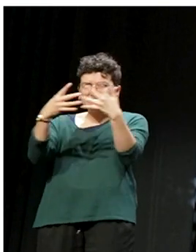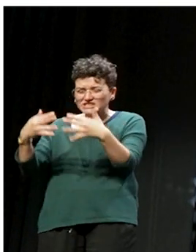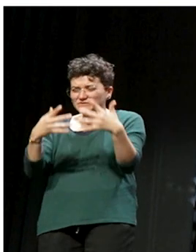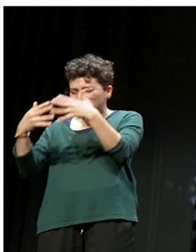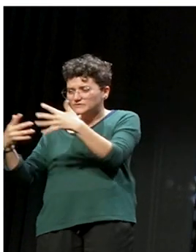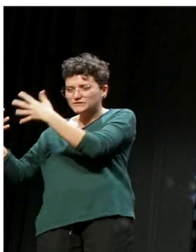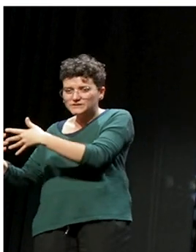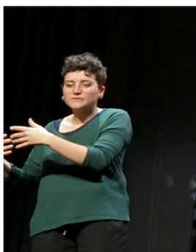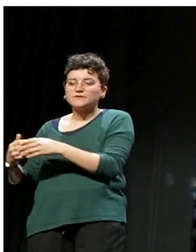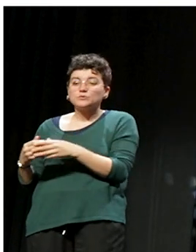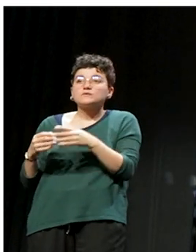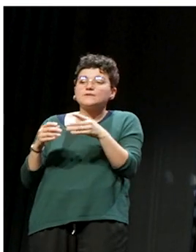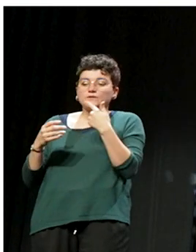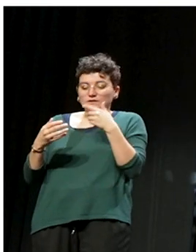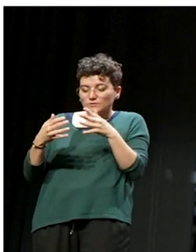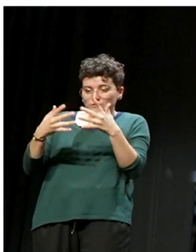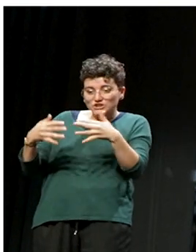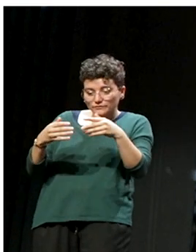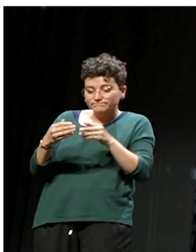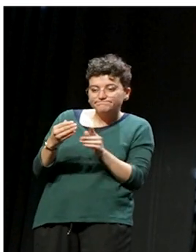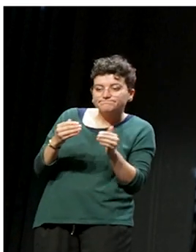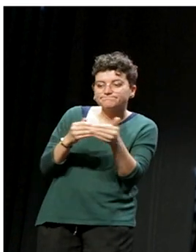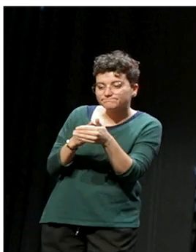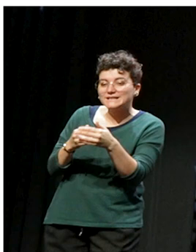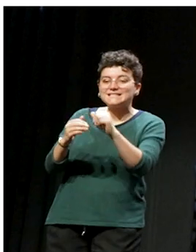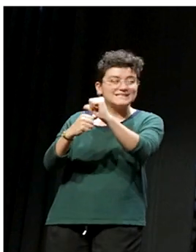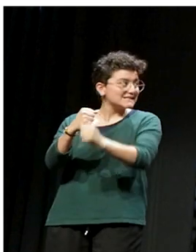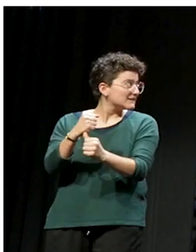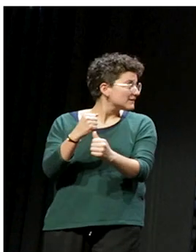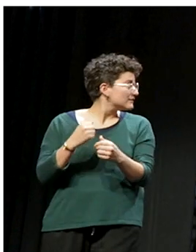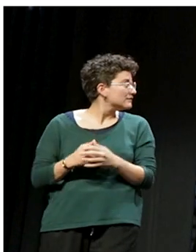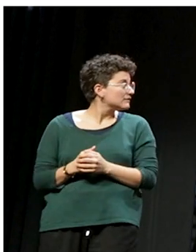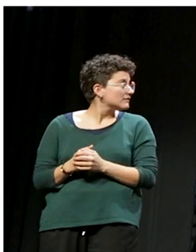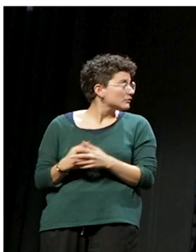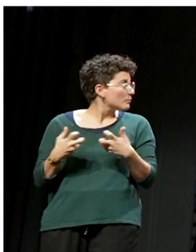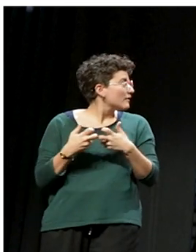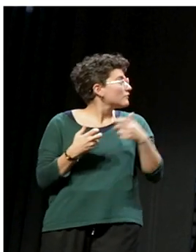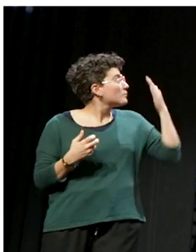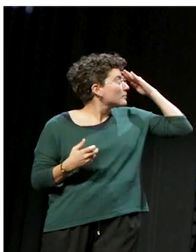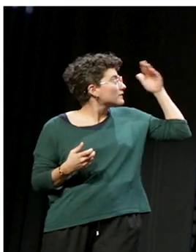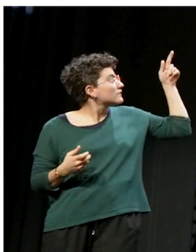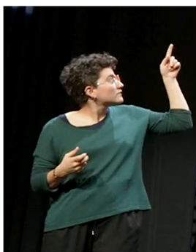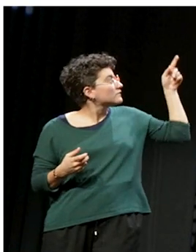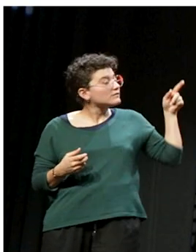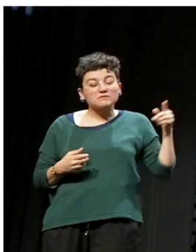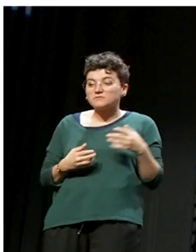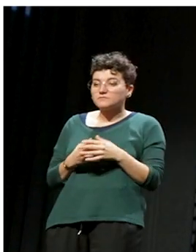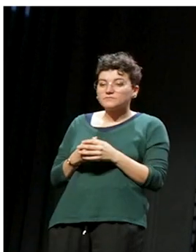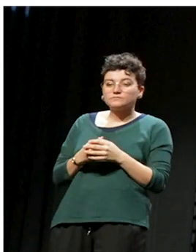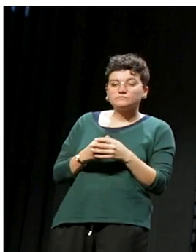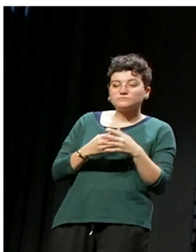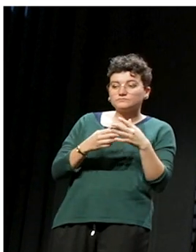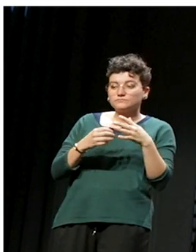vous avez deux peintures de Van Gogh, par exemple, eh ben, ces deux embeddings se ressemblent, sont assez proches quand même. Par contre, si vous avez une peinture de Velázquez, ces